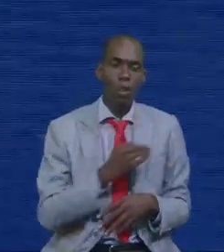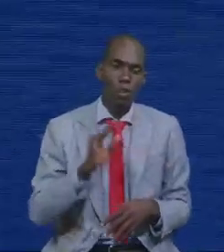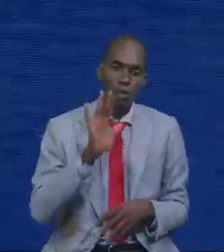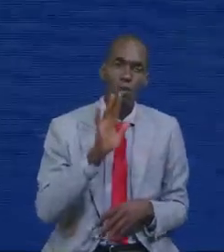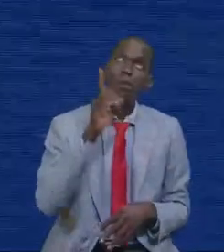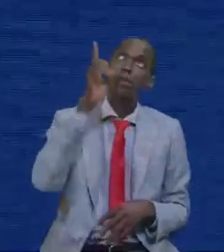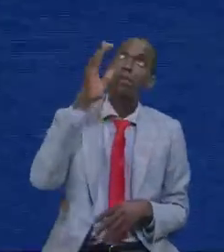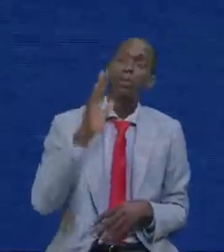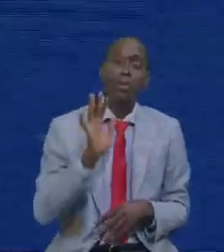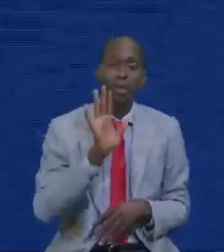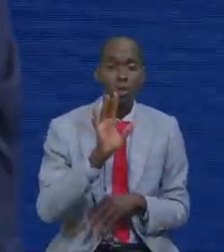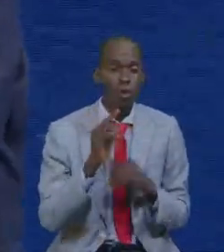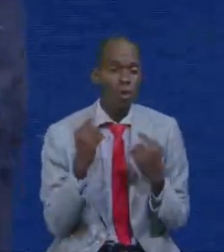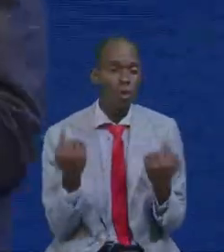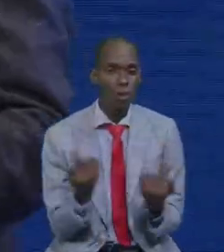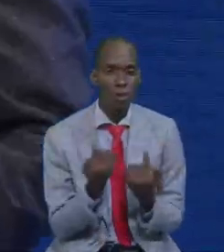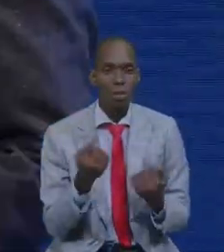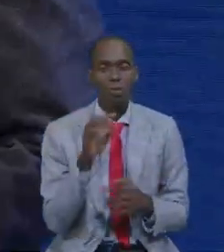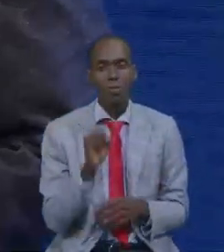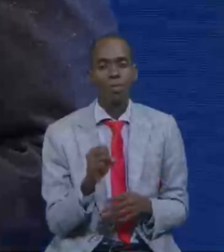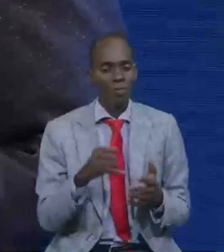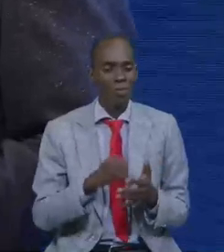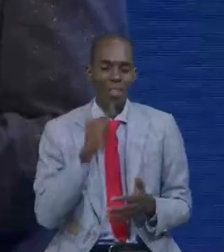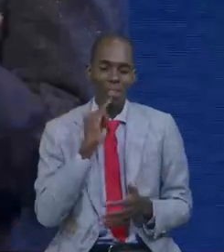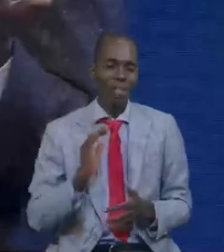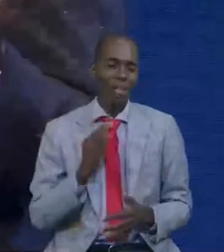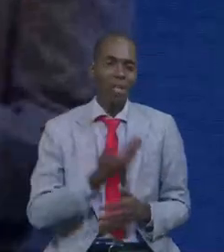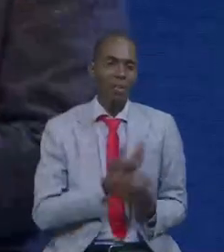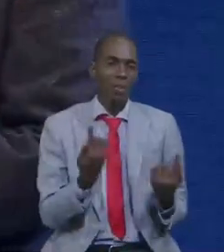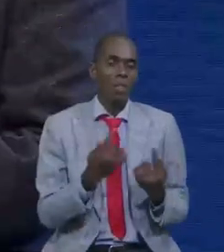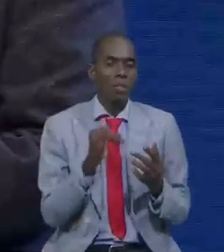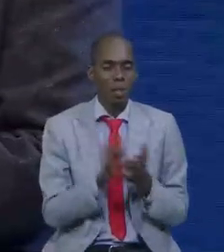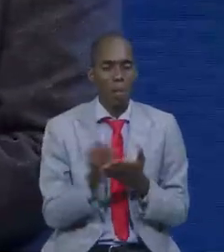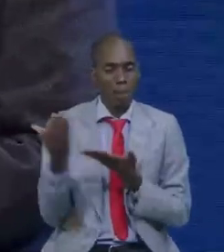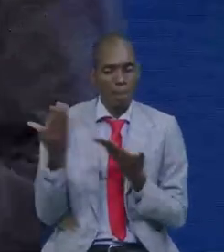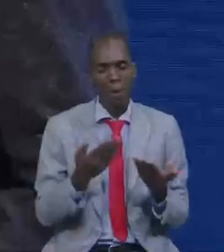Vos iniquités, ce sont nos péchés qui causent les problèmes.